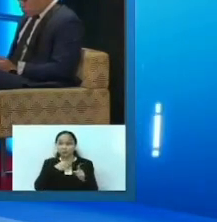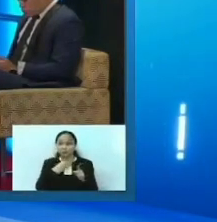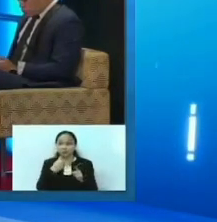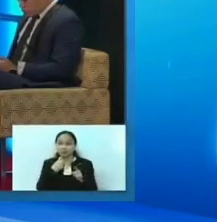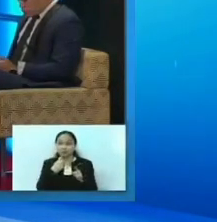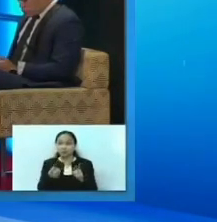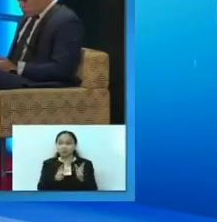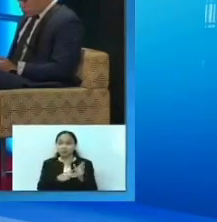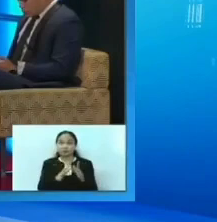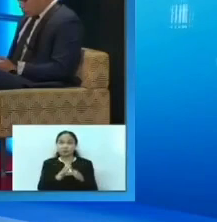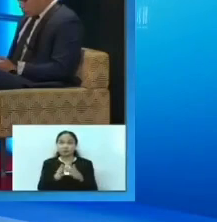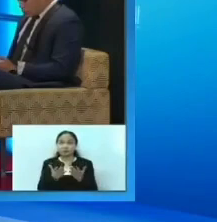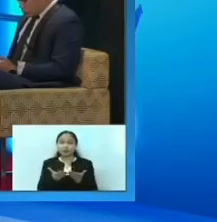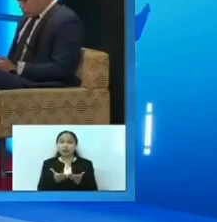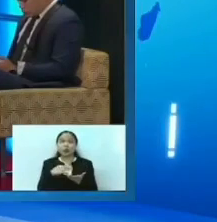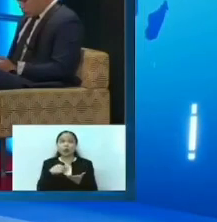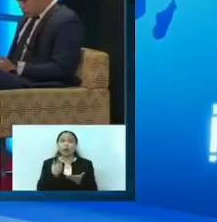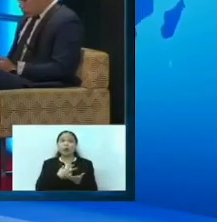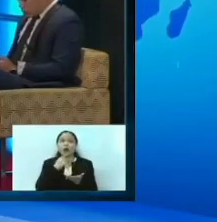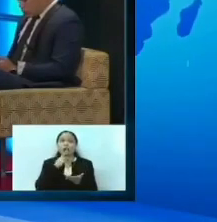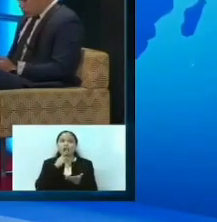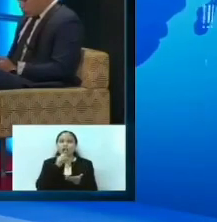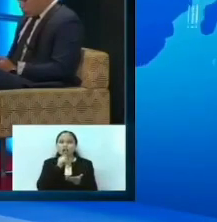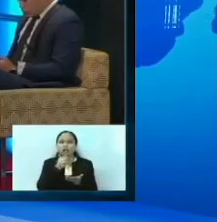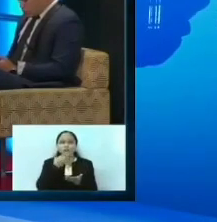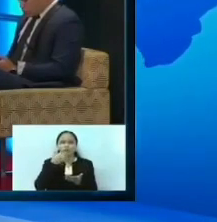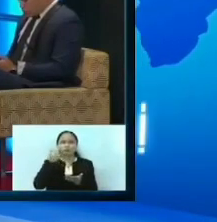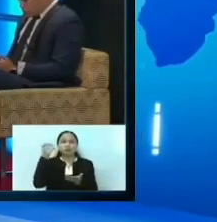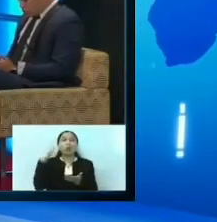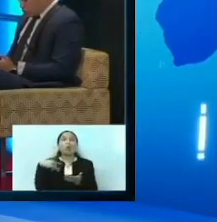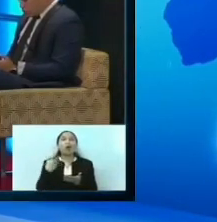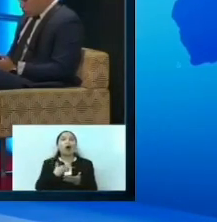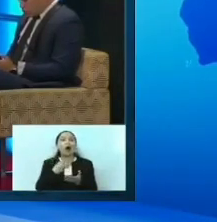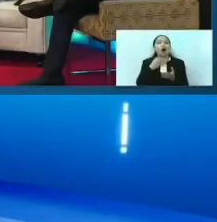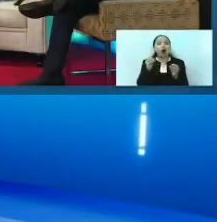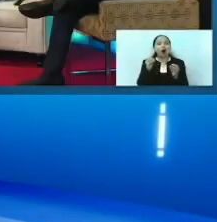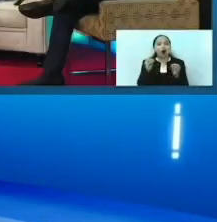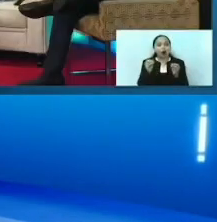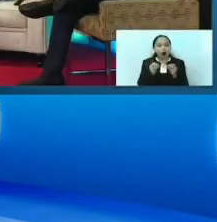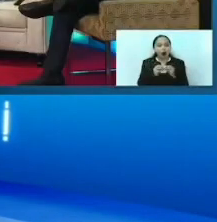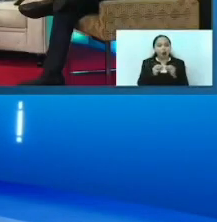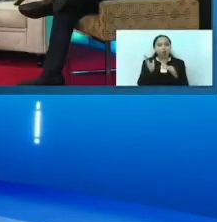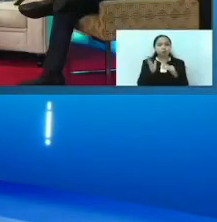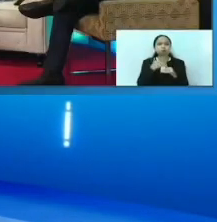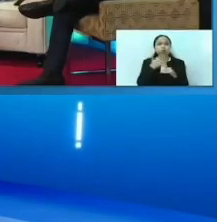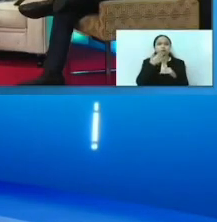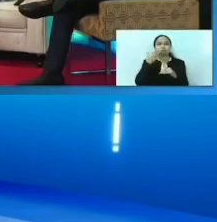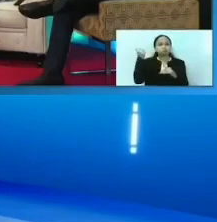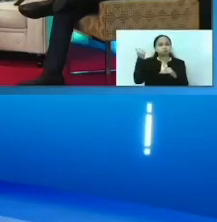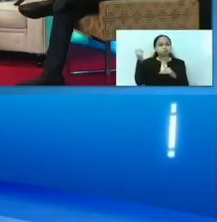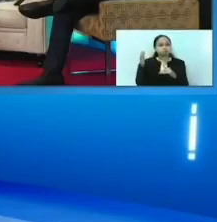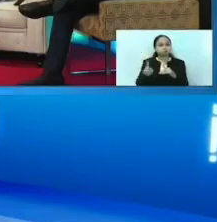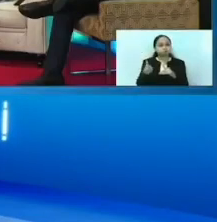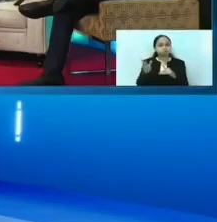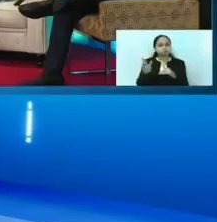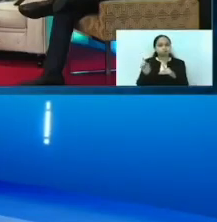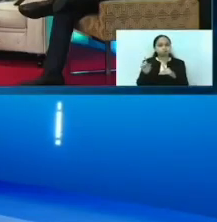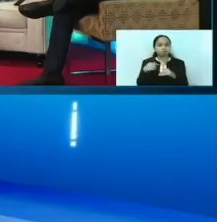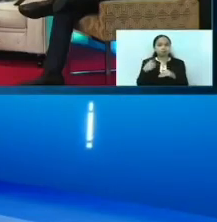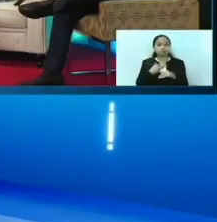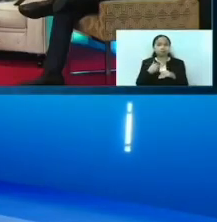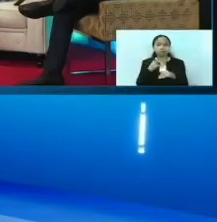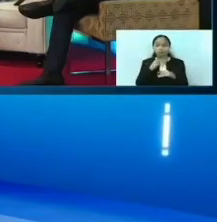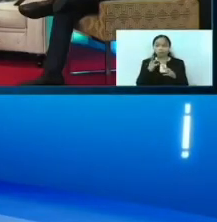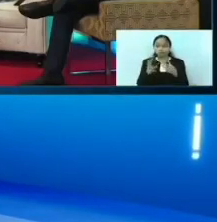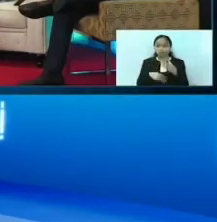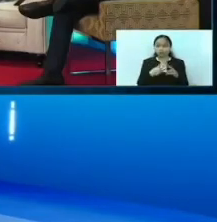not conquerors. We are more than conquerors. Amen. You Amen. See, if this world has their own conquerors, we